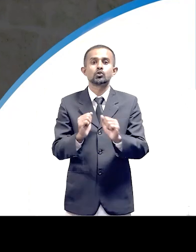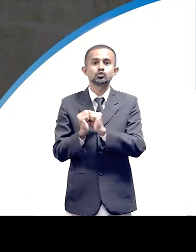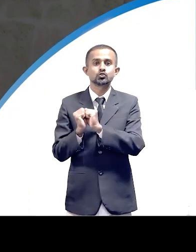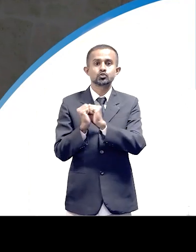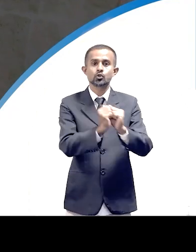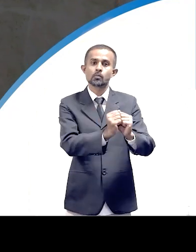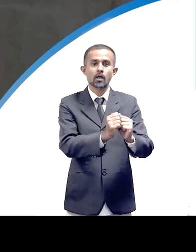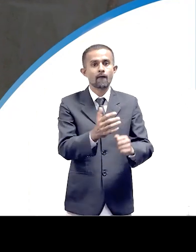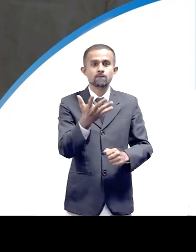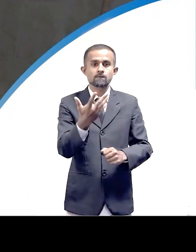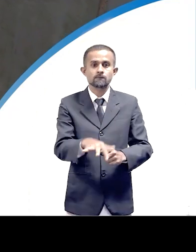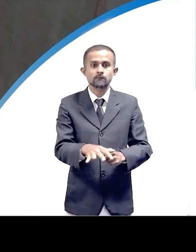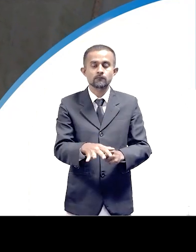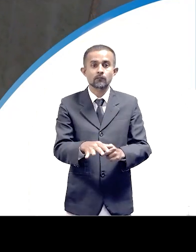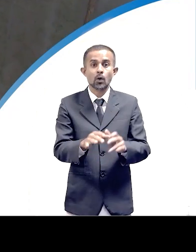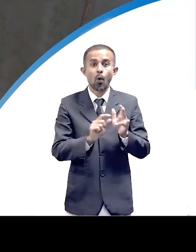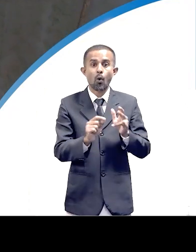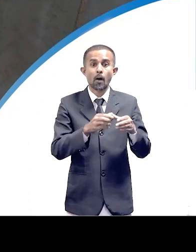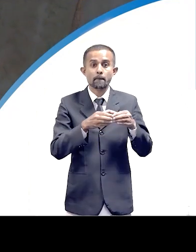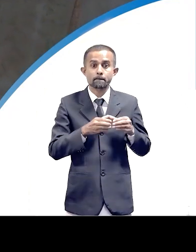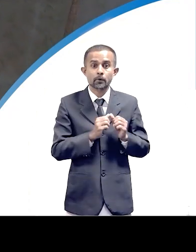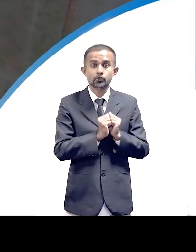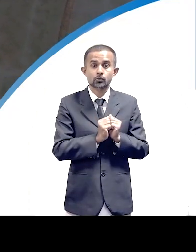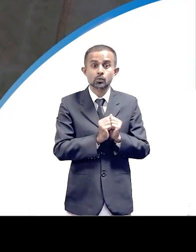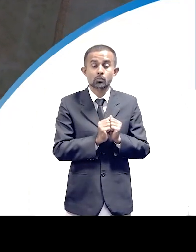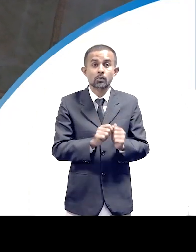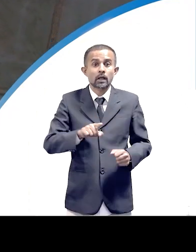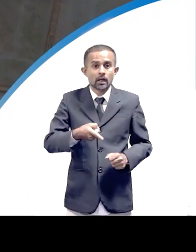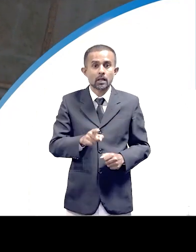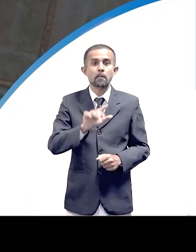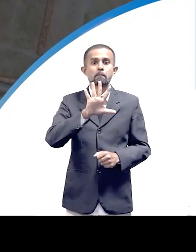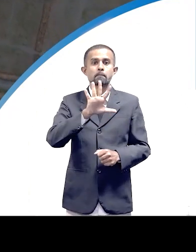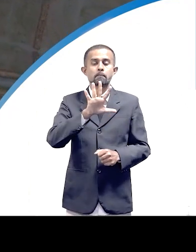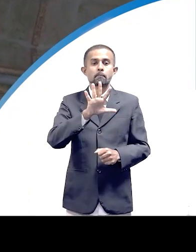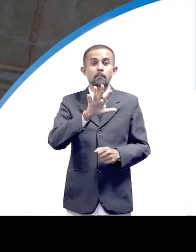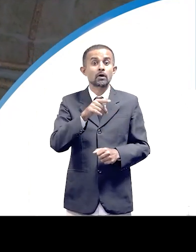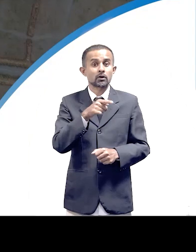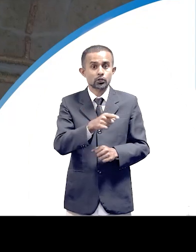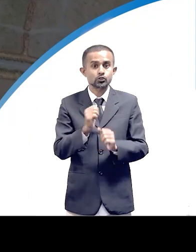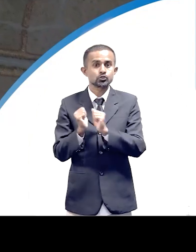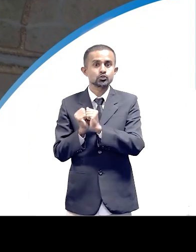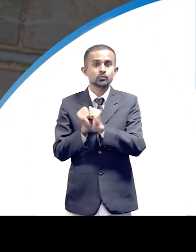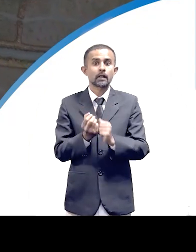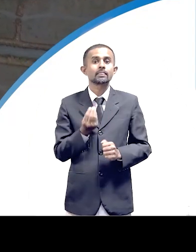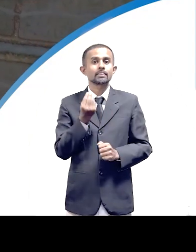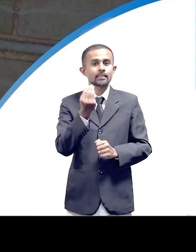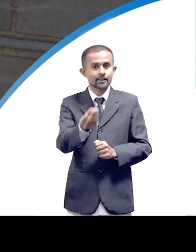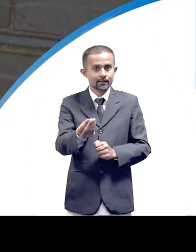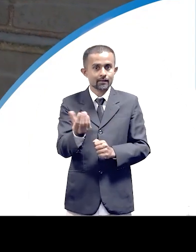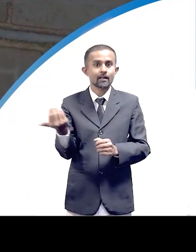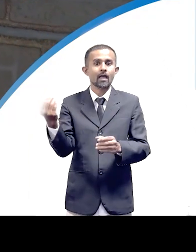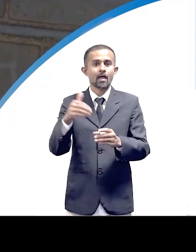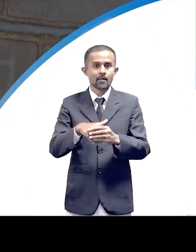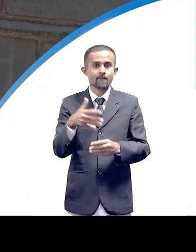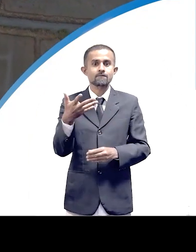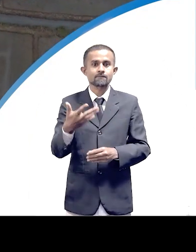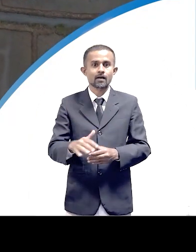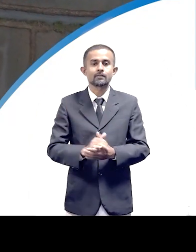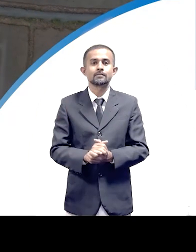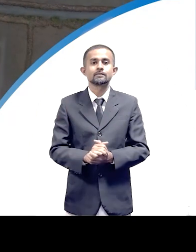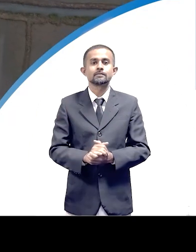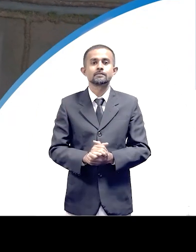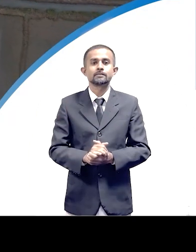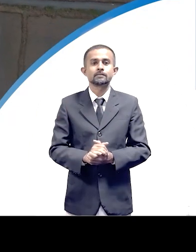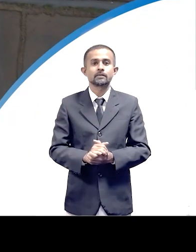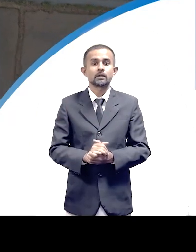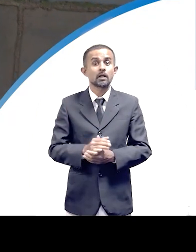අධික ප්‍රමාණයක් රැකියාගත කර ඇති අතර ආයතන 105ක් පමණ ප්‍රමාණයක් ඔවුන්ට රැකියා ලබා දීමට ඉදිරිපත්